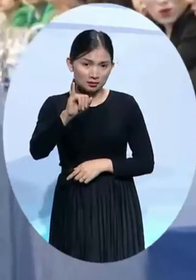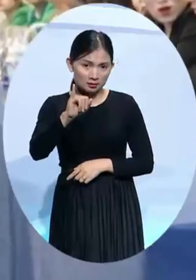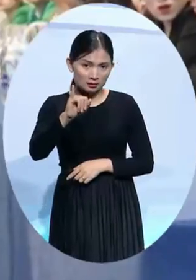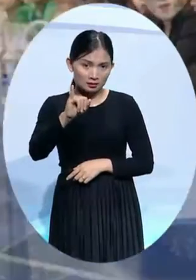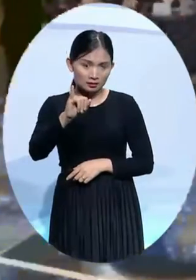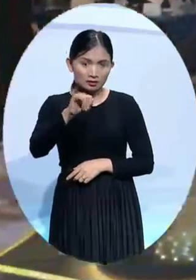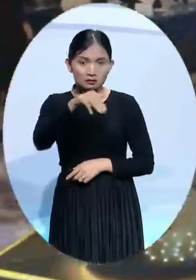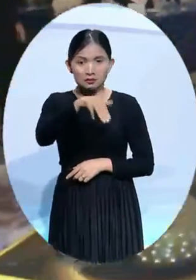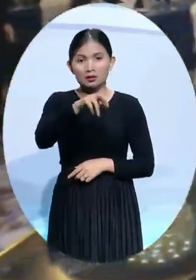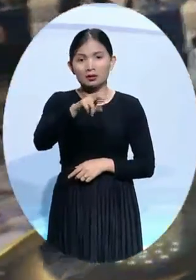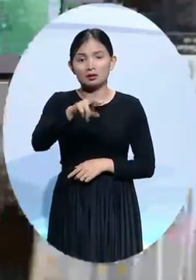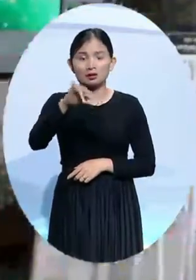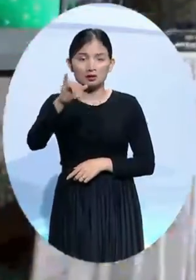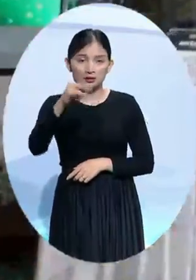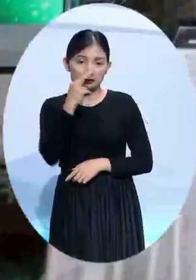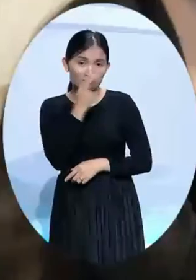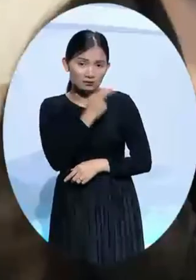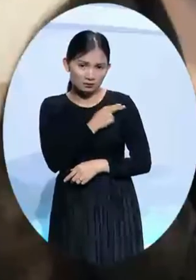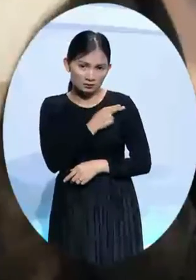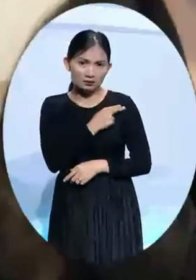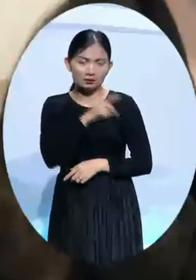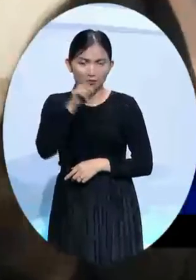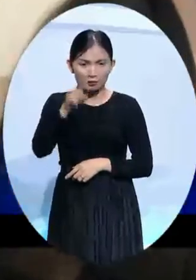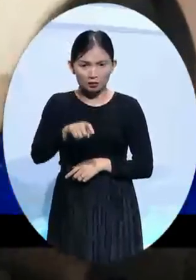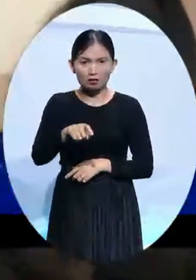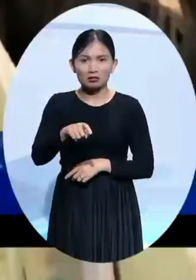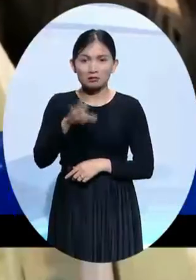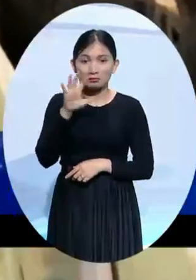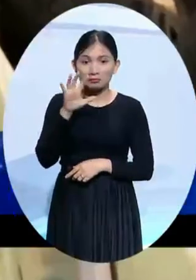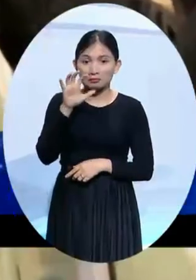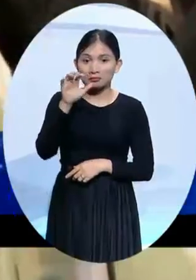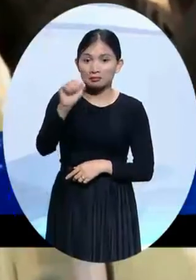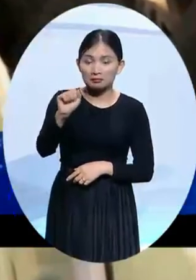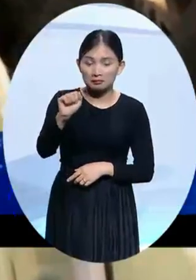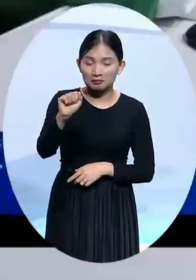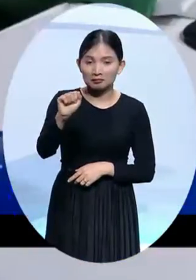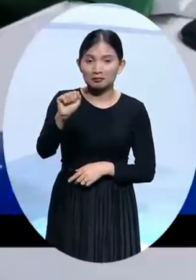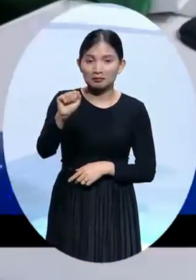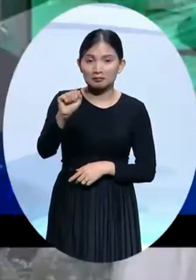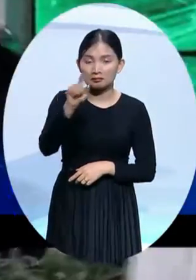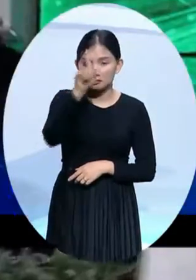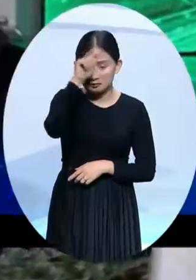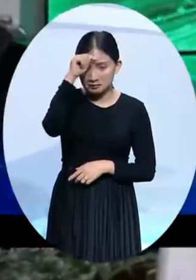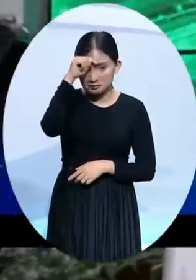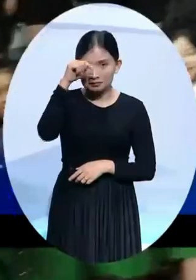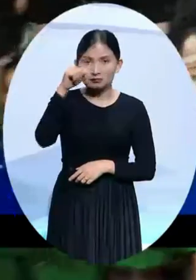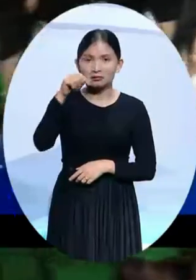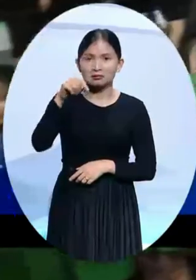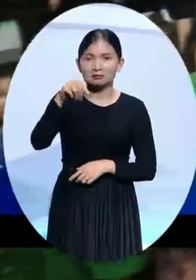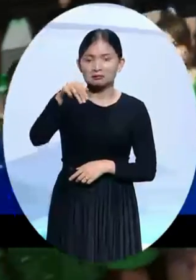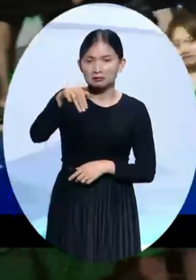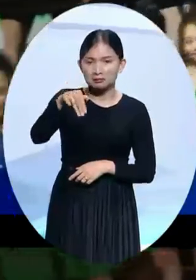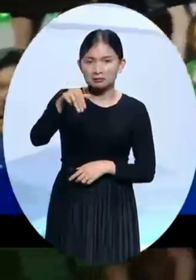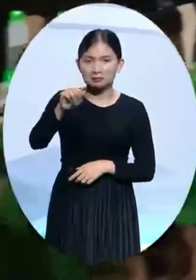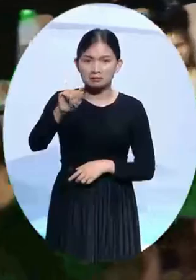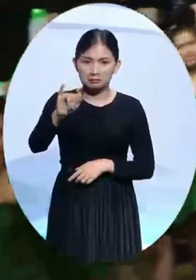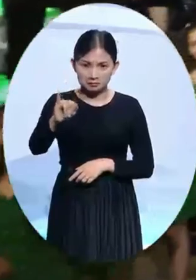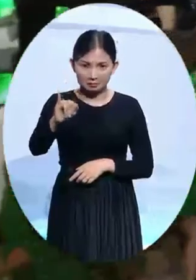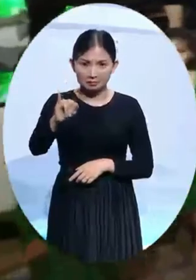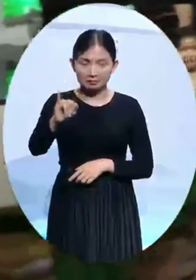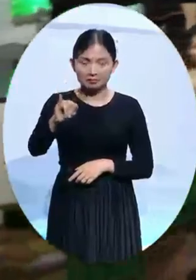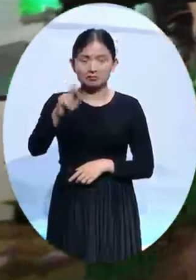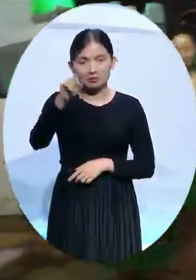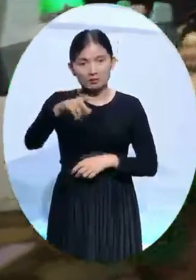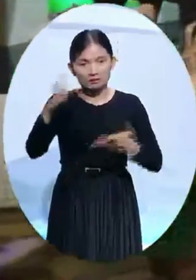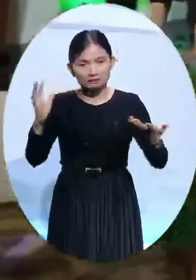diện thương hiệu Dr. Mai theo hướng hiện đại, tươi trẻ với phong cách năng động. Đơn vị đã ký kết hợp tác với các đối tác kinh